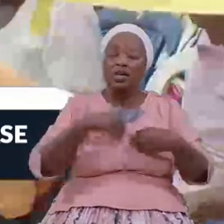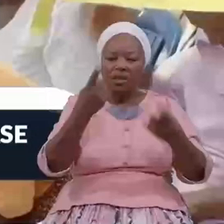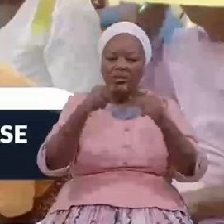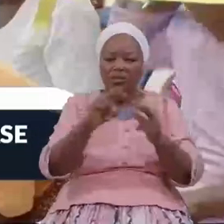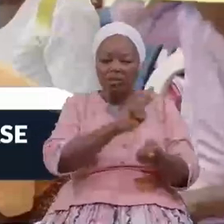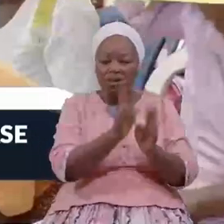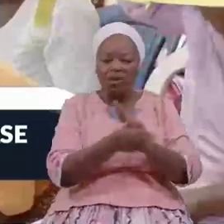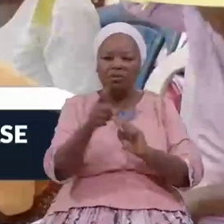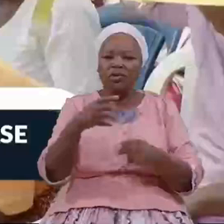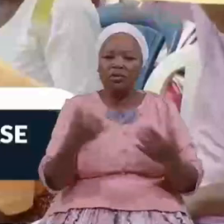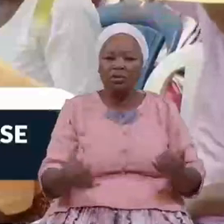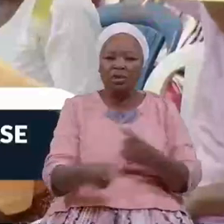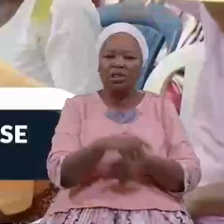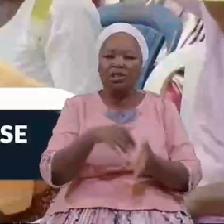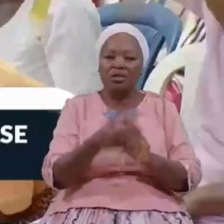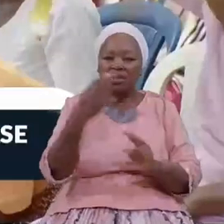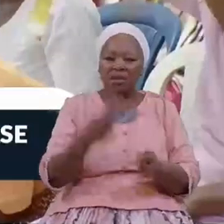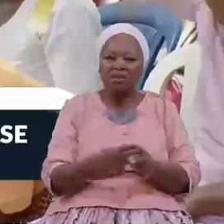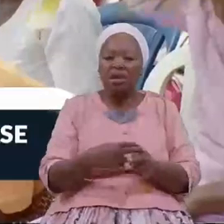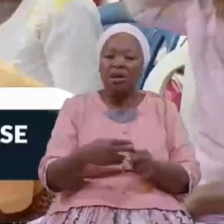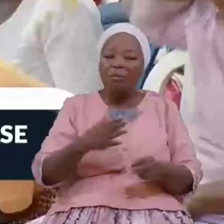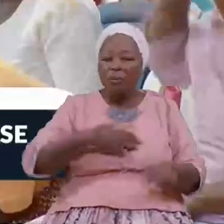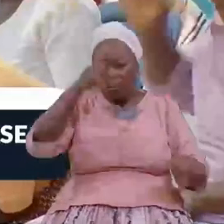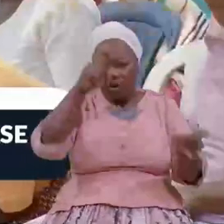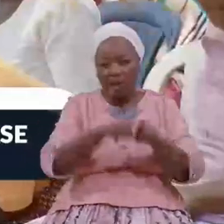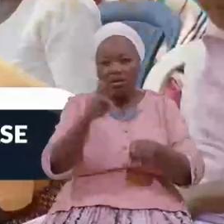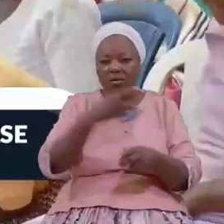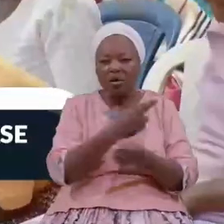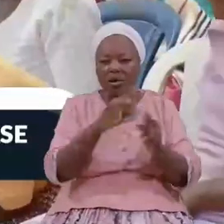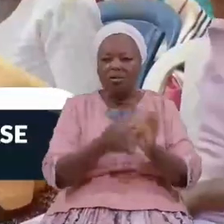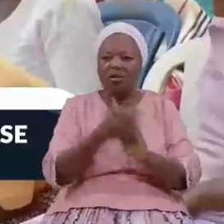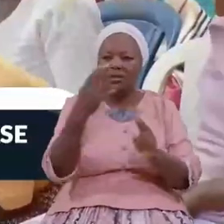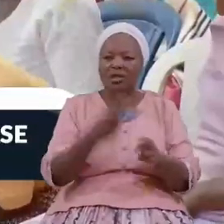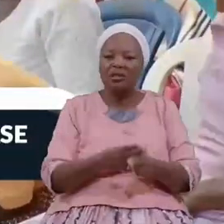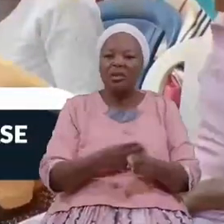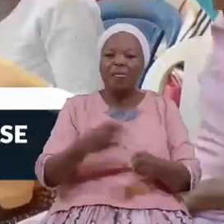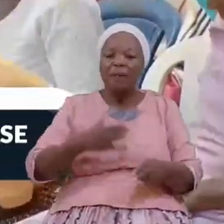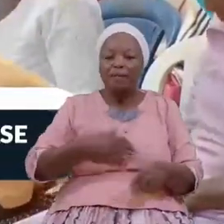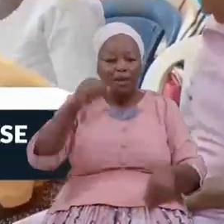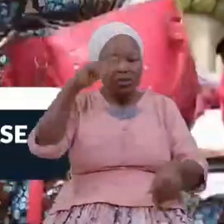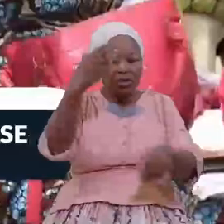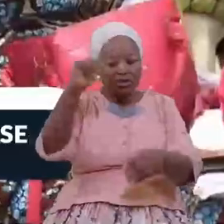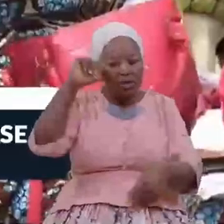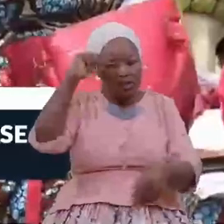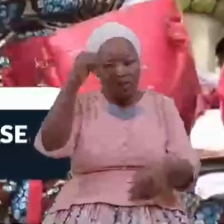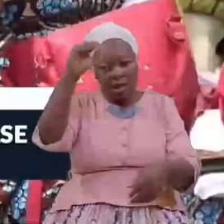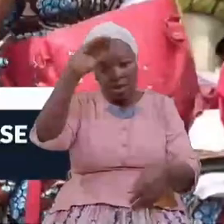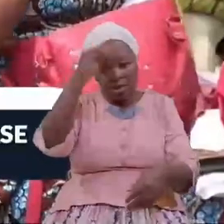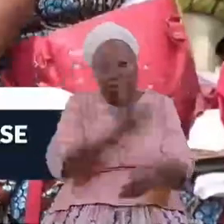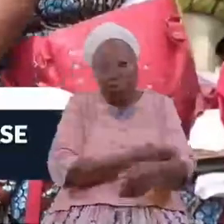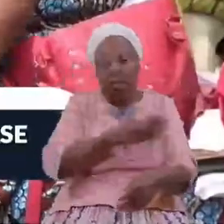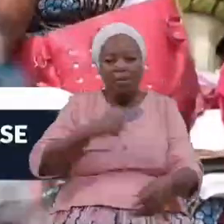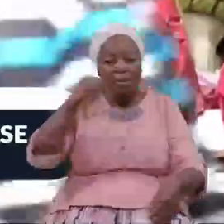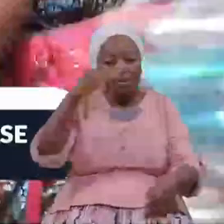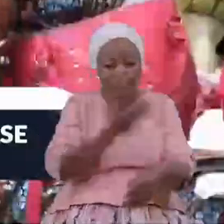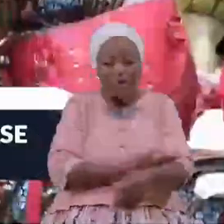il viendra vous racheter ce jour, mon frère là-bas. Racheter. Mon fils là-bas, tu es racheté. Ma